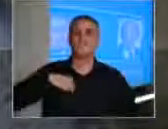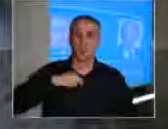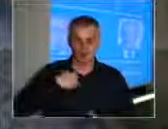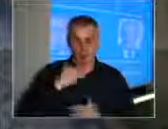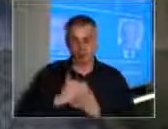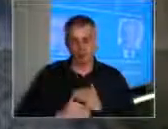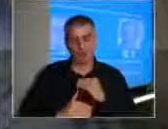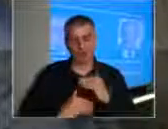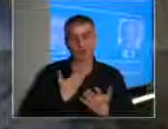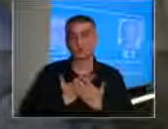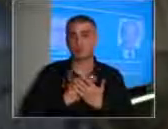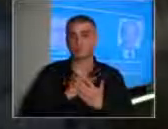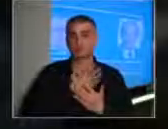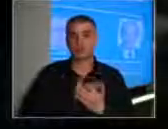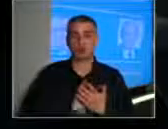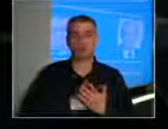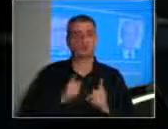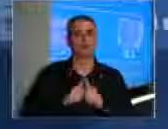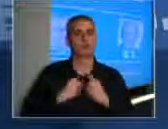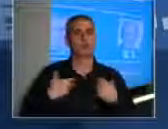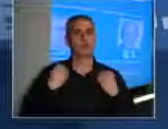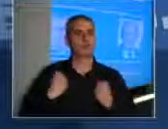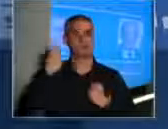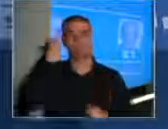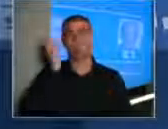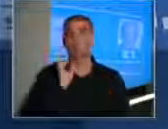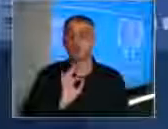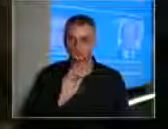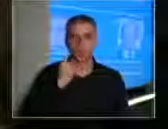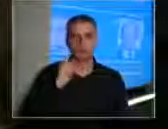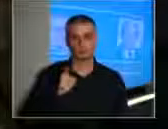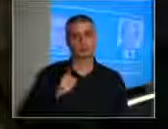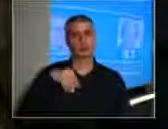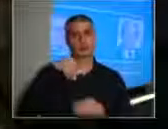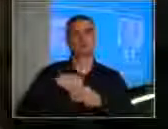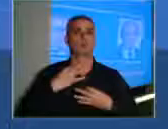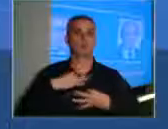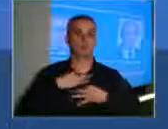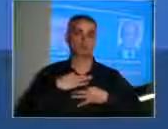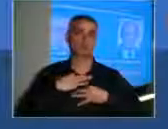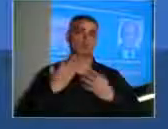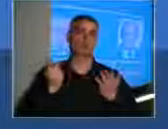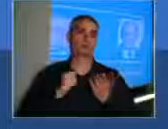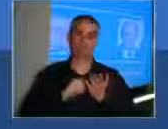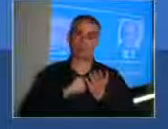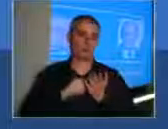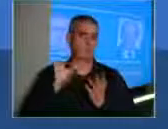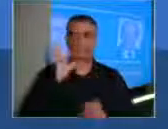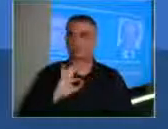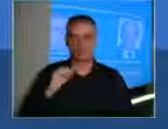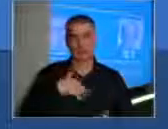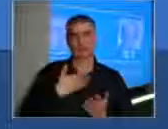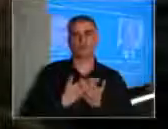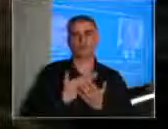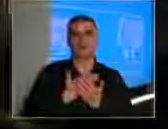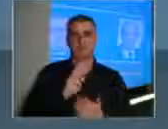לאט לאט מוכיחים שמי שרוצה תעודת ביטוח לעמדות שלו צריך להצביע עבורנו, כי אנחנו בכל מקרה נמליץ